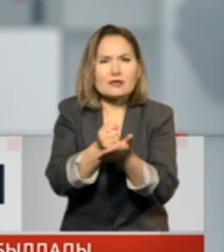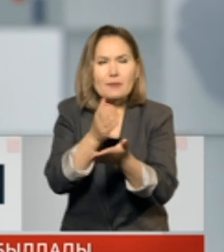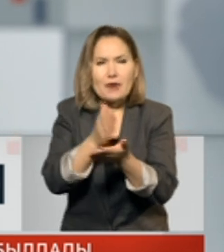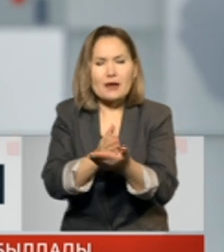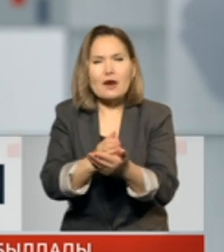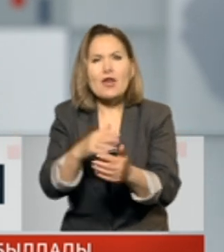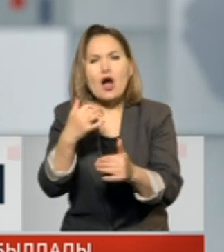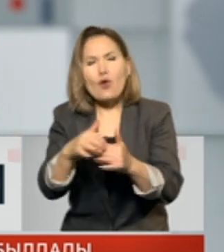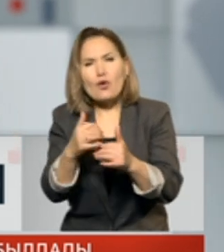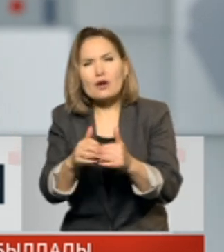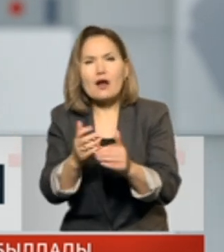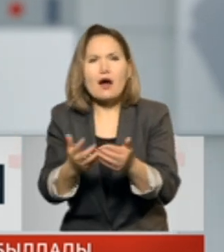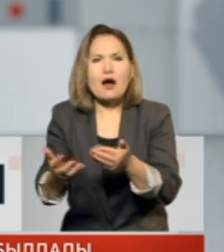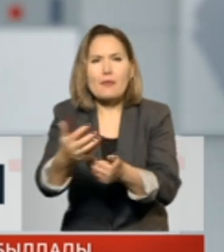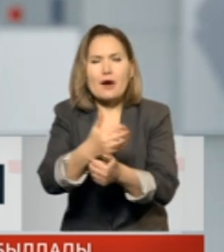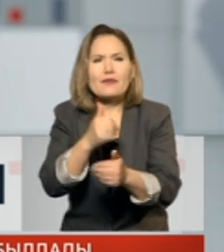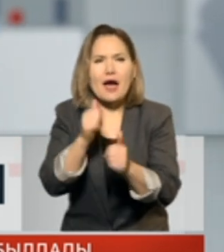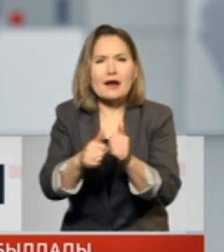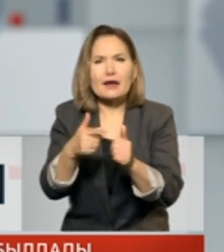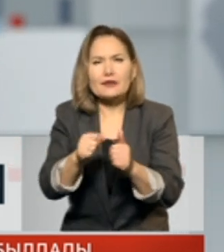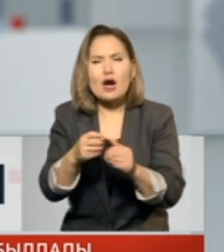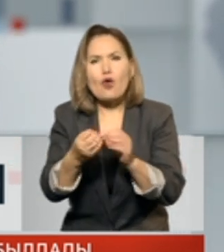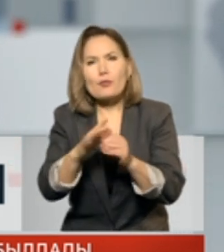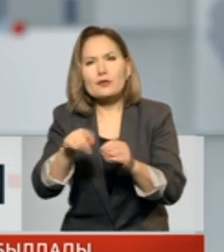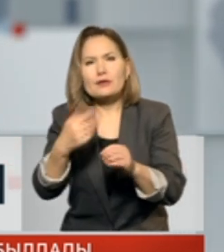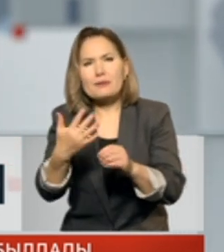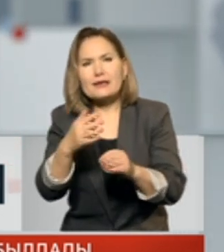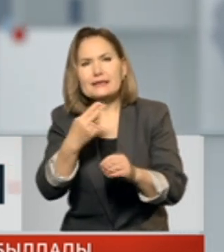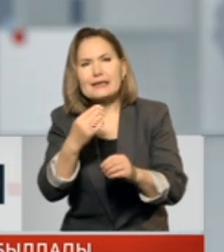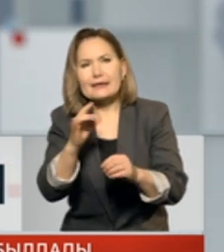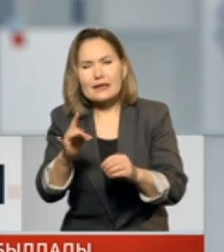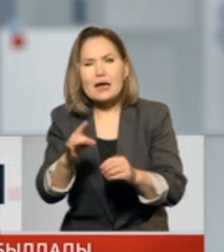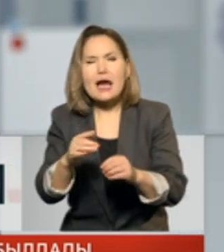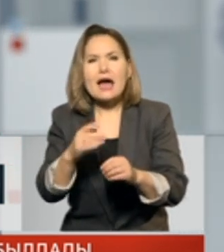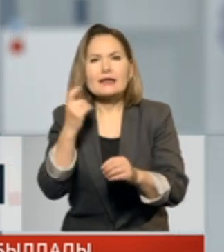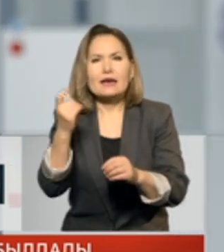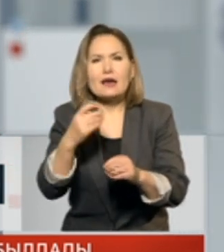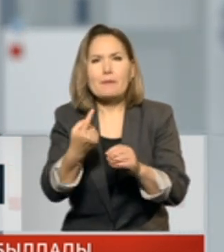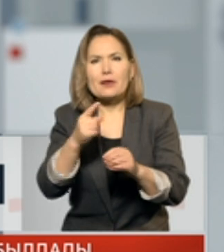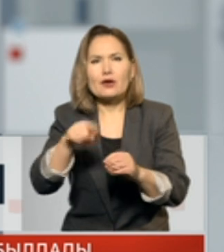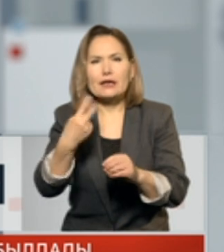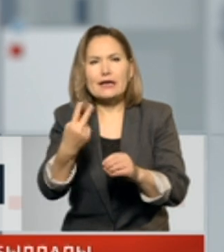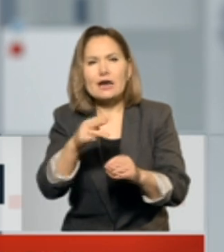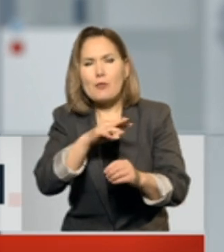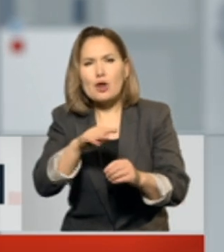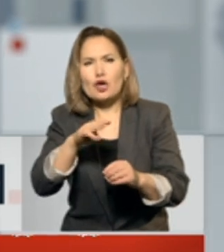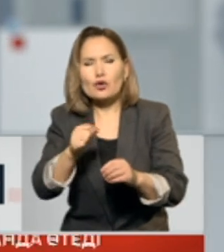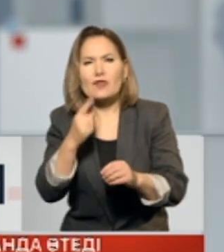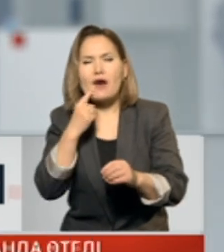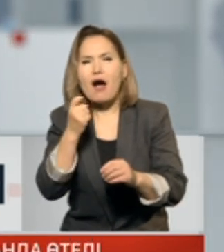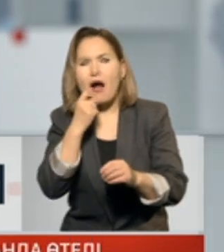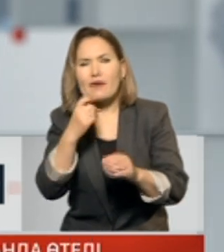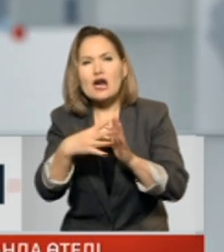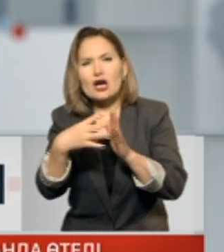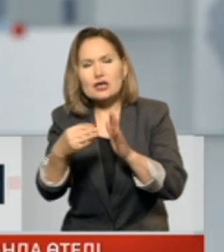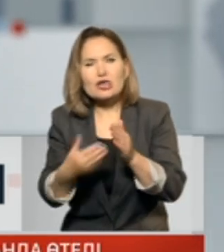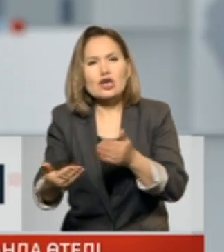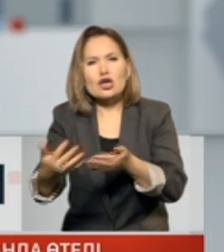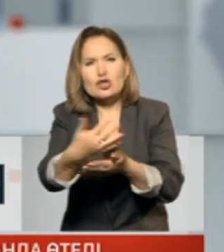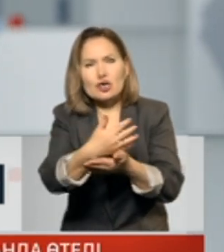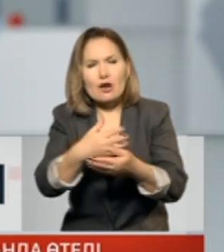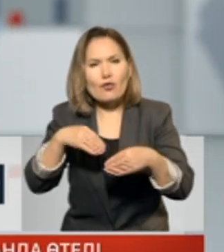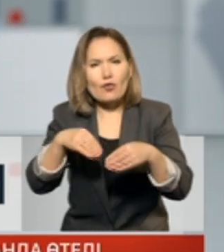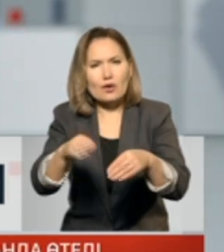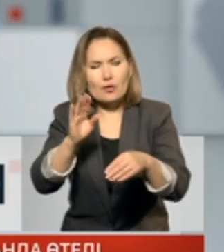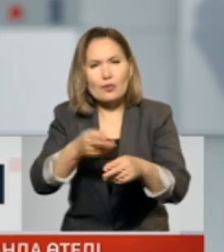әр гектардан 15,5 центнер. Дихандар 1,2 миллион тонна қант қызылшасын жинамақ. Бұл